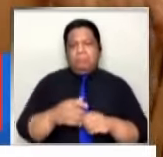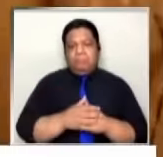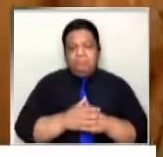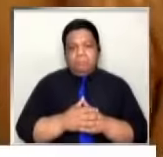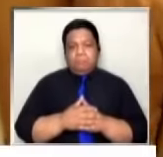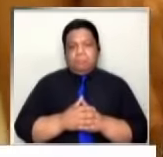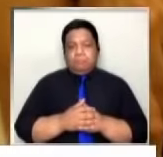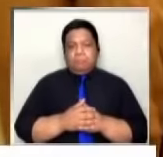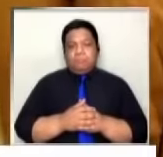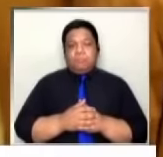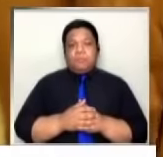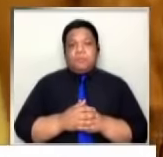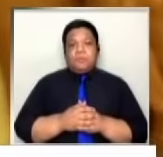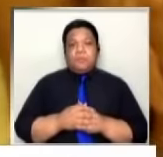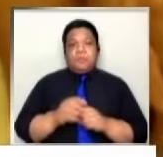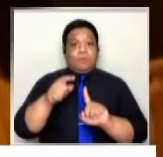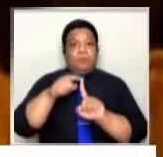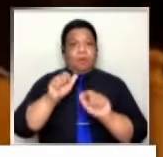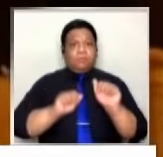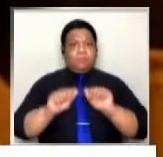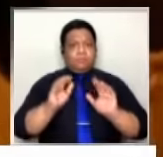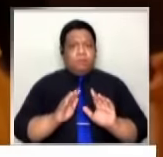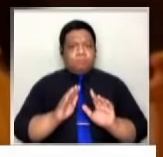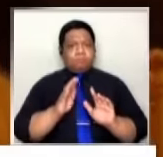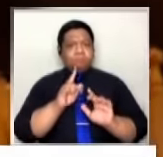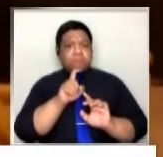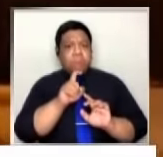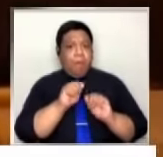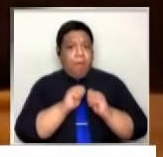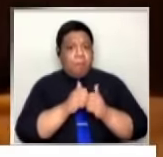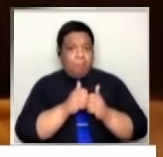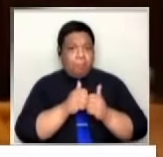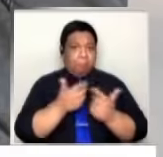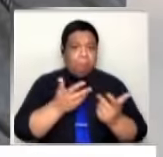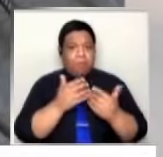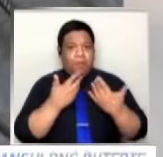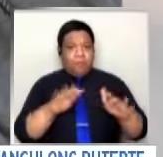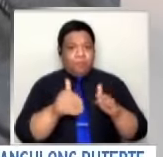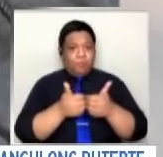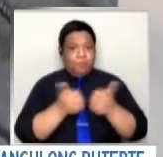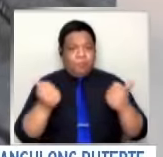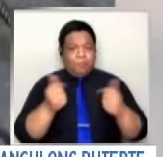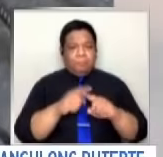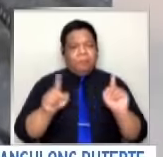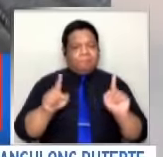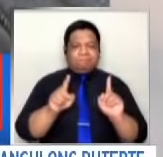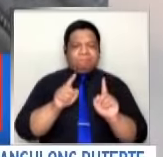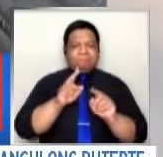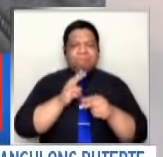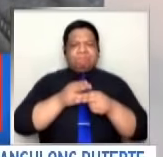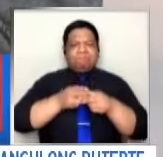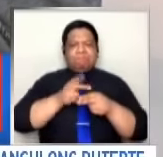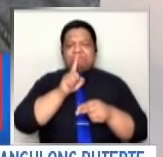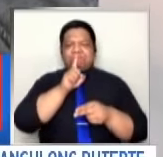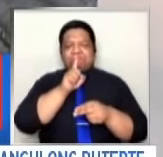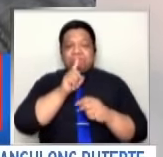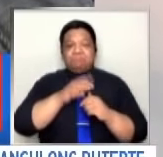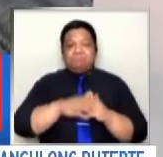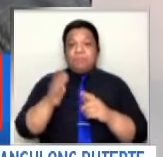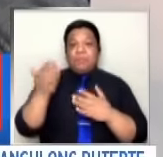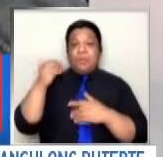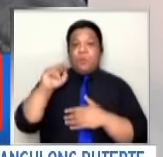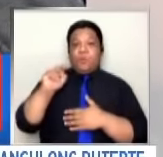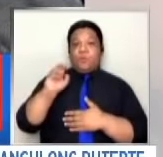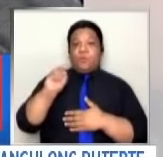May celebrity din daw na nangamusta at nagparamdam sa kanya matapos sa kanyang breakup pero hindi niya ito pinangalanan. Noong November, naghiwalay si Andrea